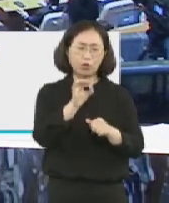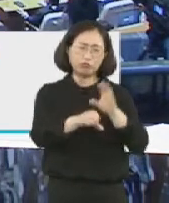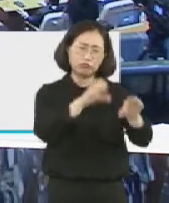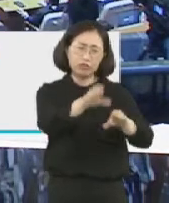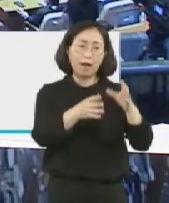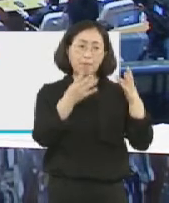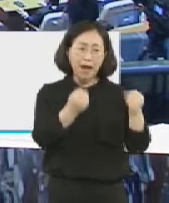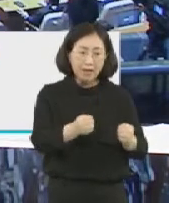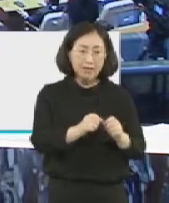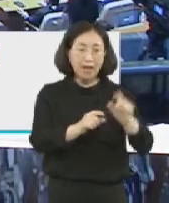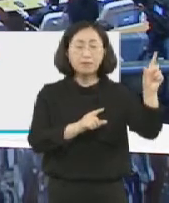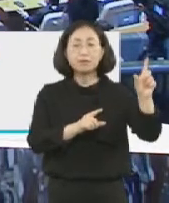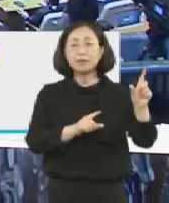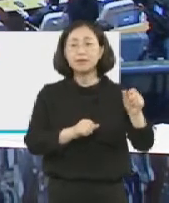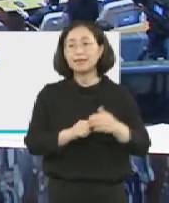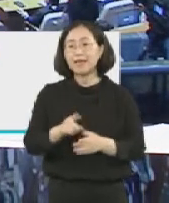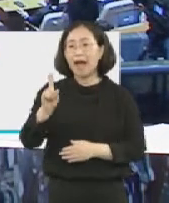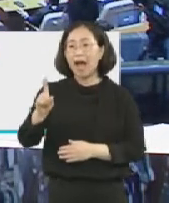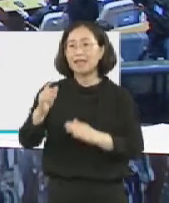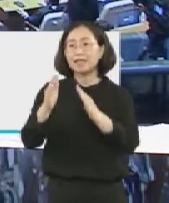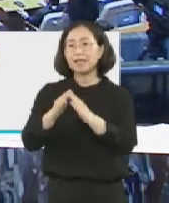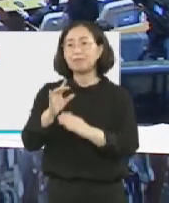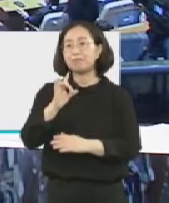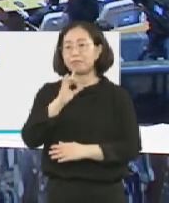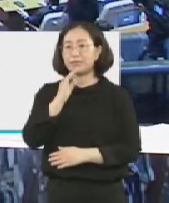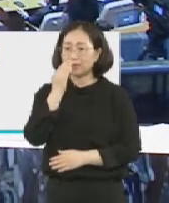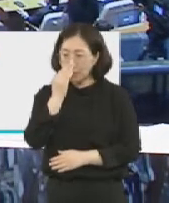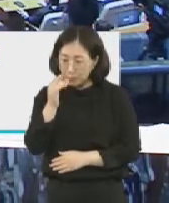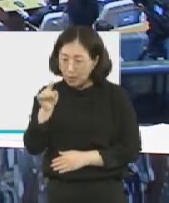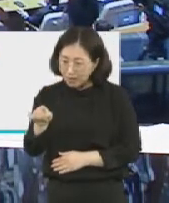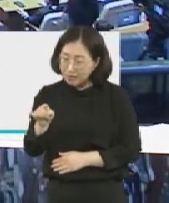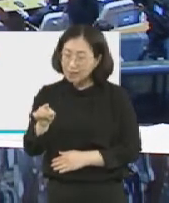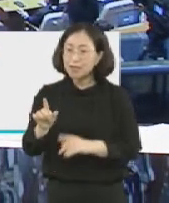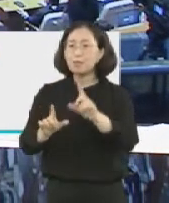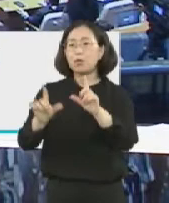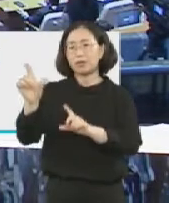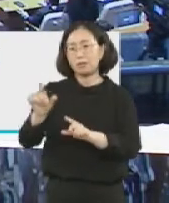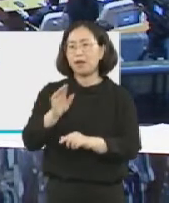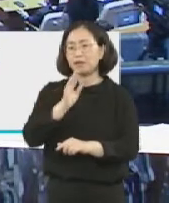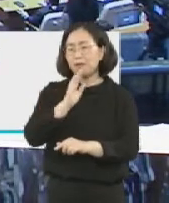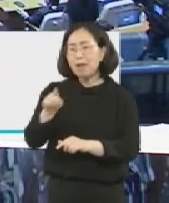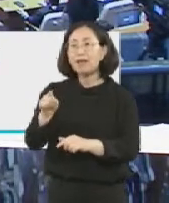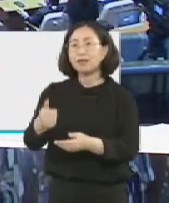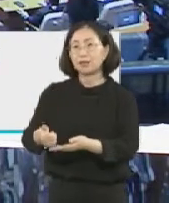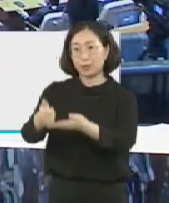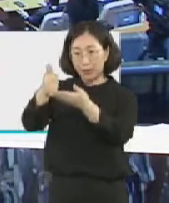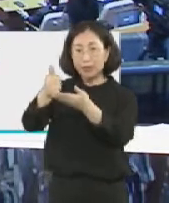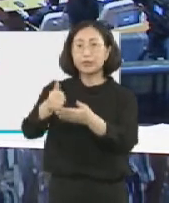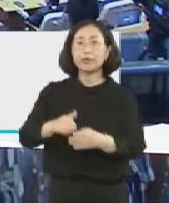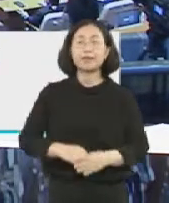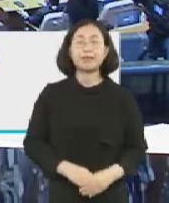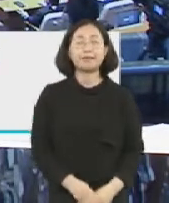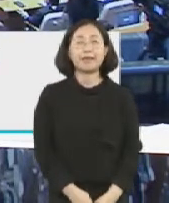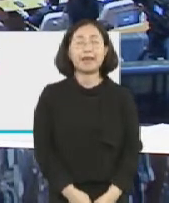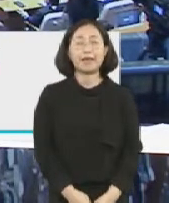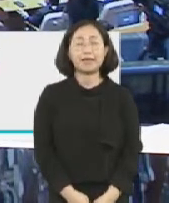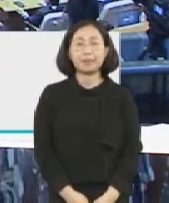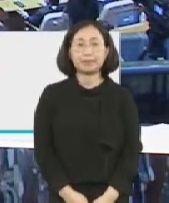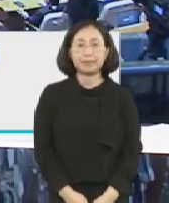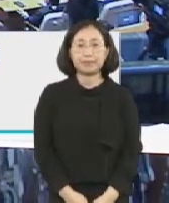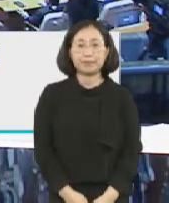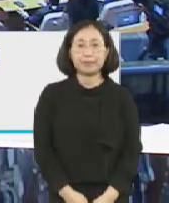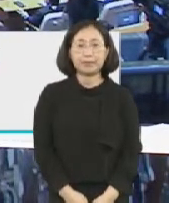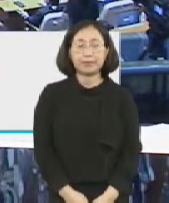집 한 채만 갖고 있다는 지극히 정상적인 모습이 어느 때보다 돋보이는 것 같습니다. 서울방송센터 김성민